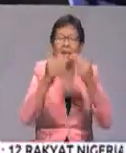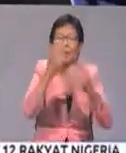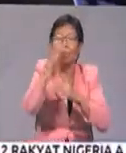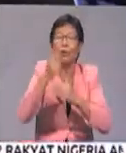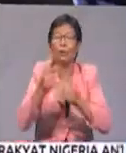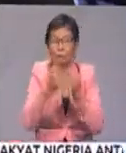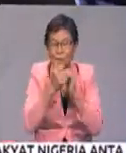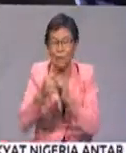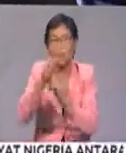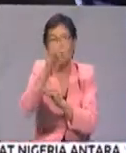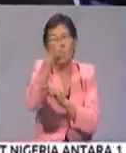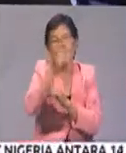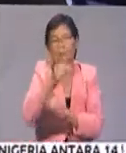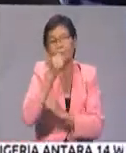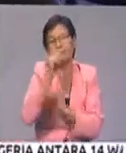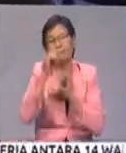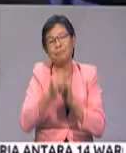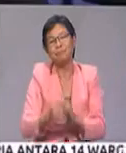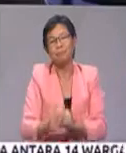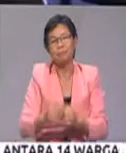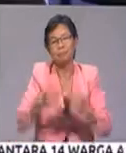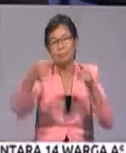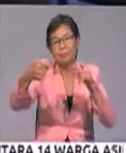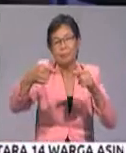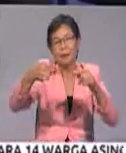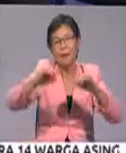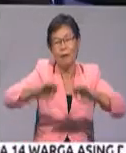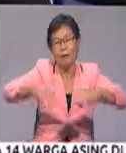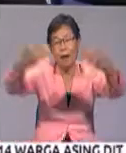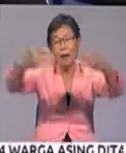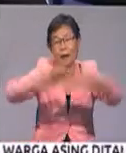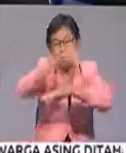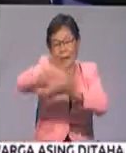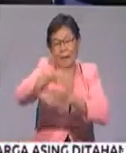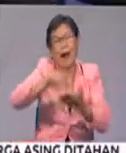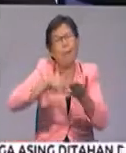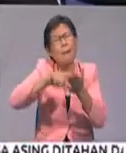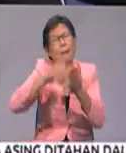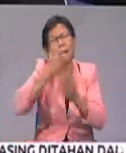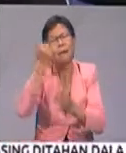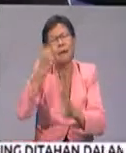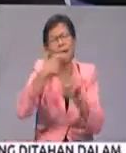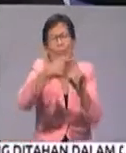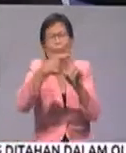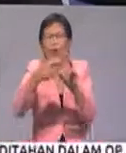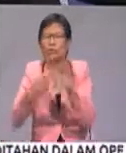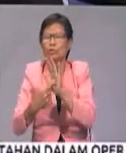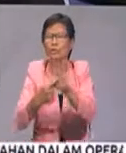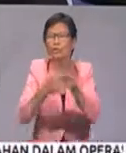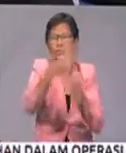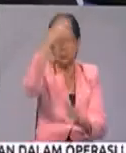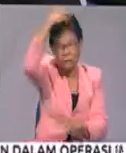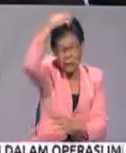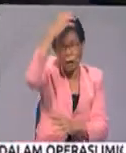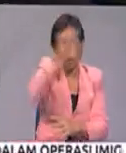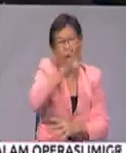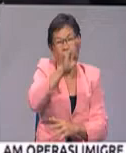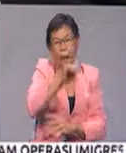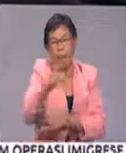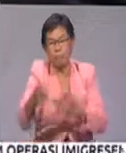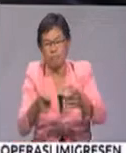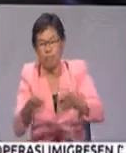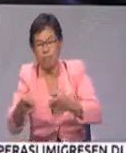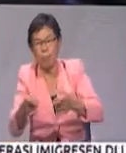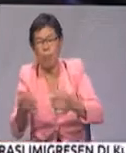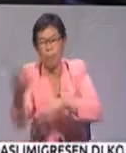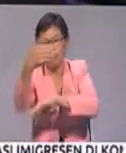Mengenai program ataupun pertandingan akhir pada malam ini, apa kelainan ataupun kelebihan yang ingin ditunjukkan oleh Selangor FM sebagai urusia pada malam ini?